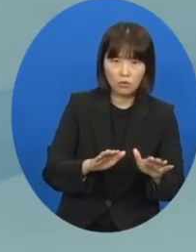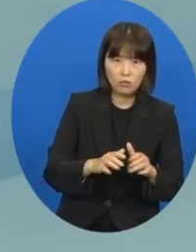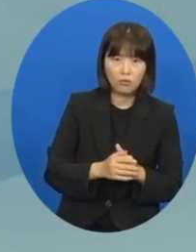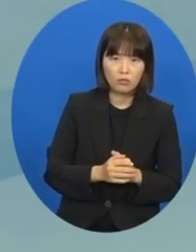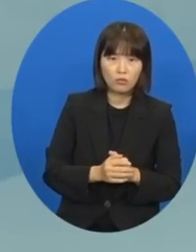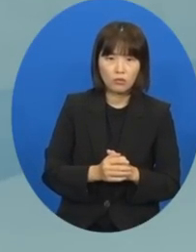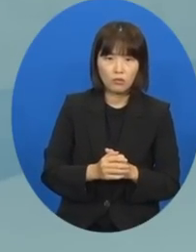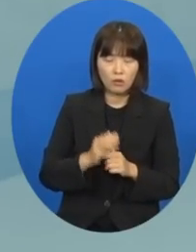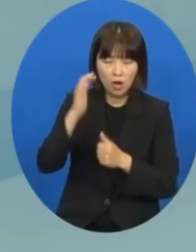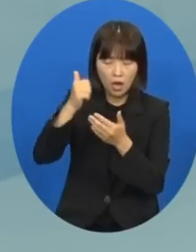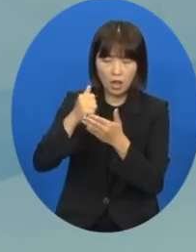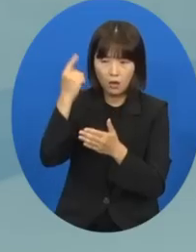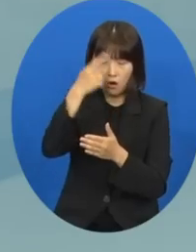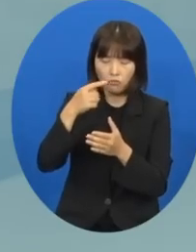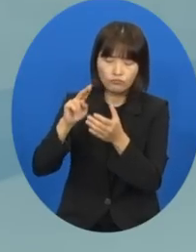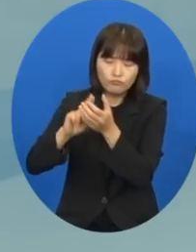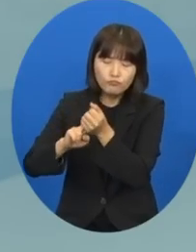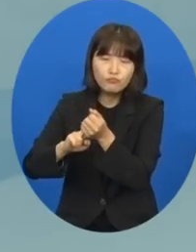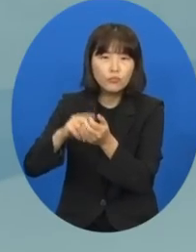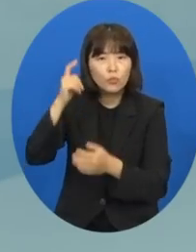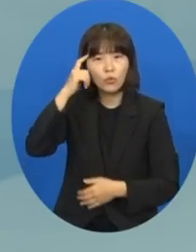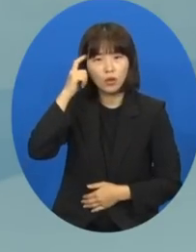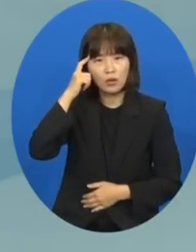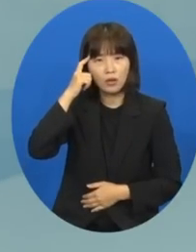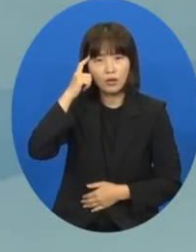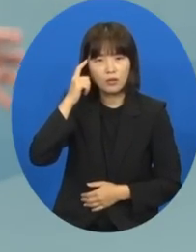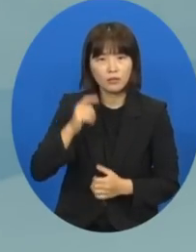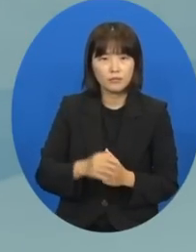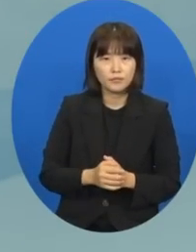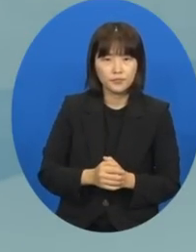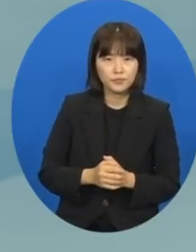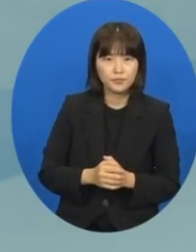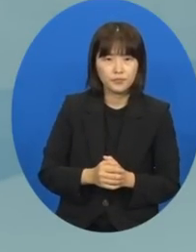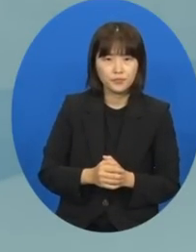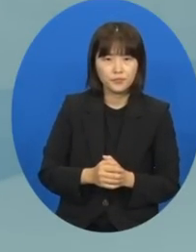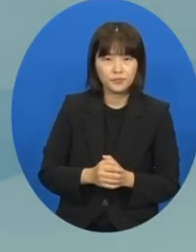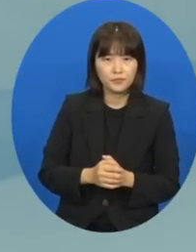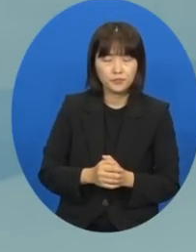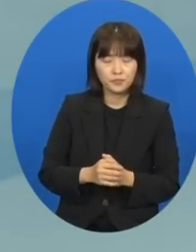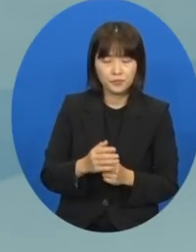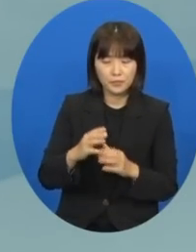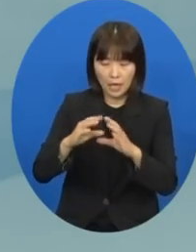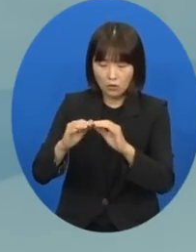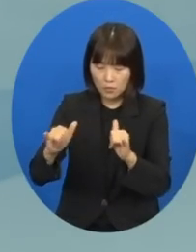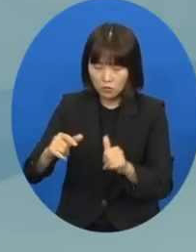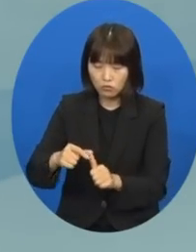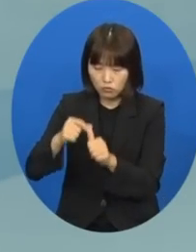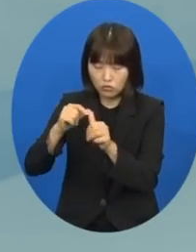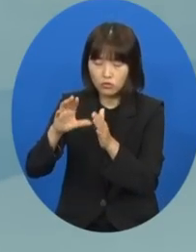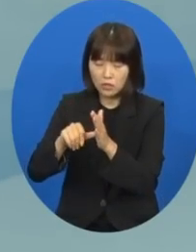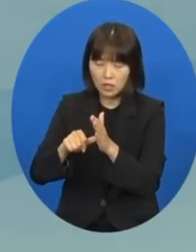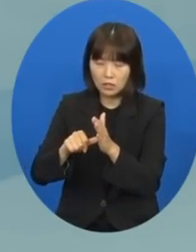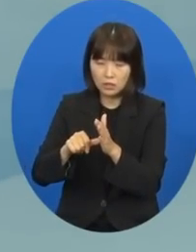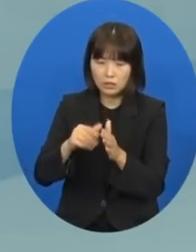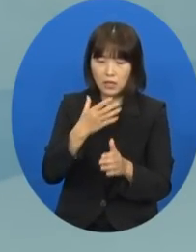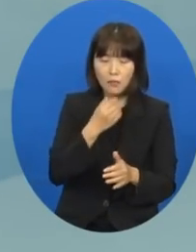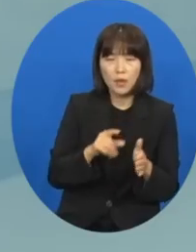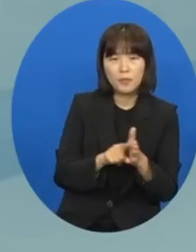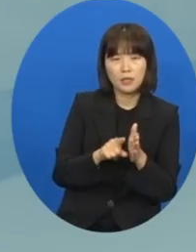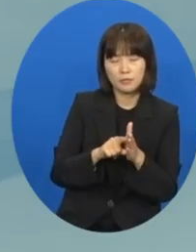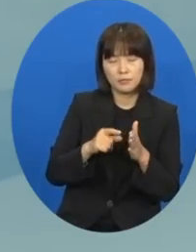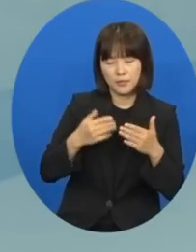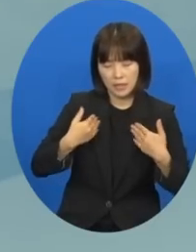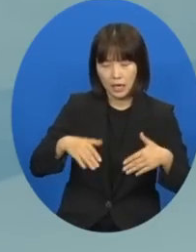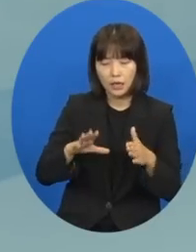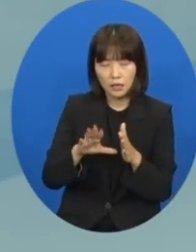자기네 얼굴을 숨기시는가? 그때는요, 믿음이 약했을 때니까. 지금은 시간이 흘렀어요. 이제는 그렇게 해서는 안